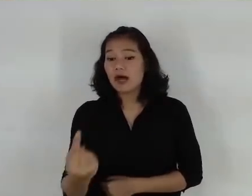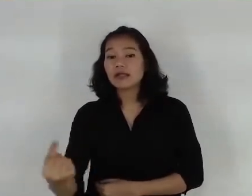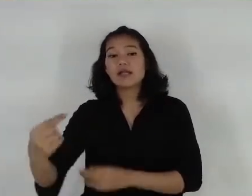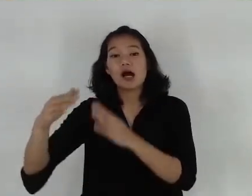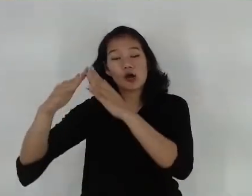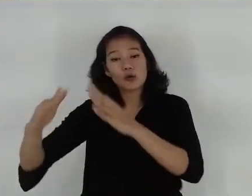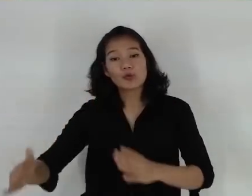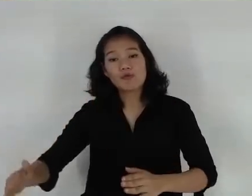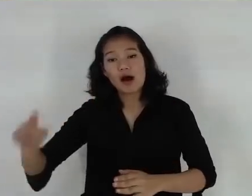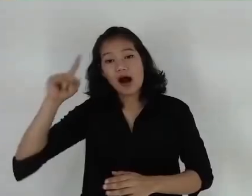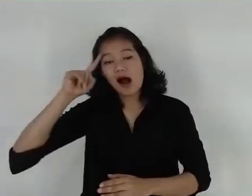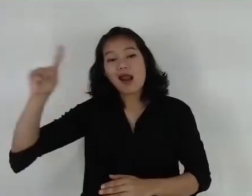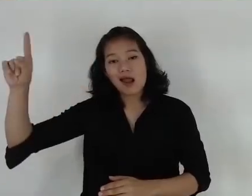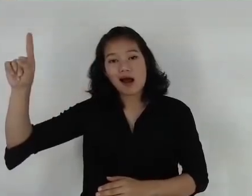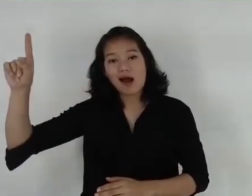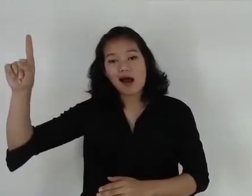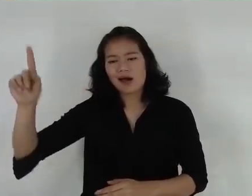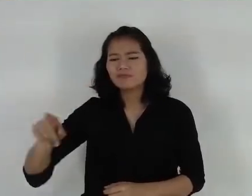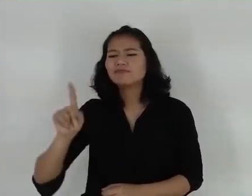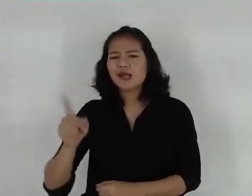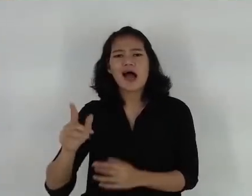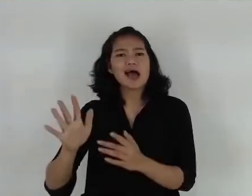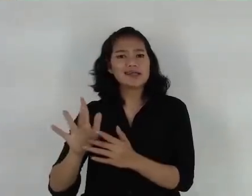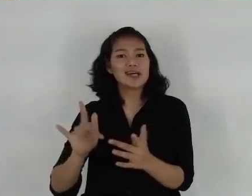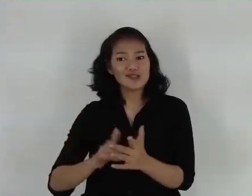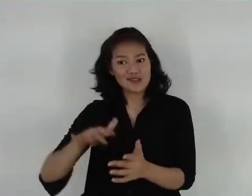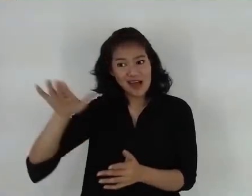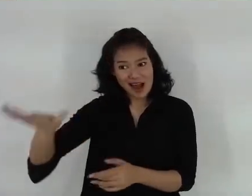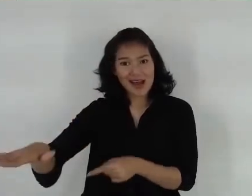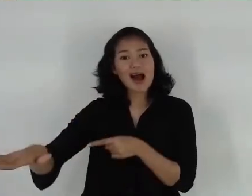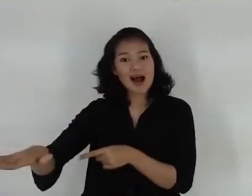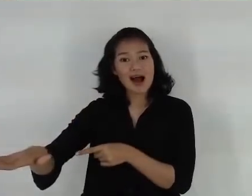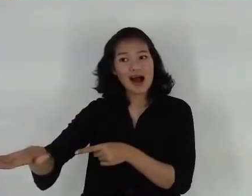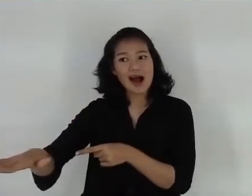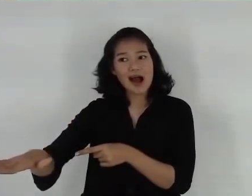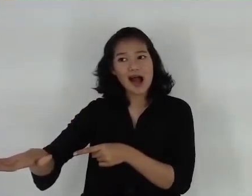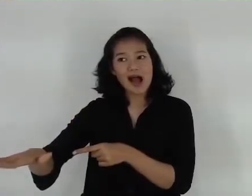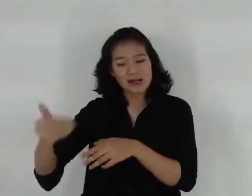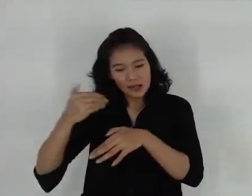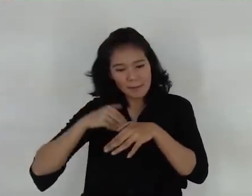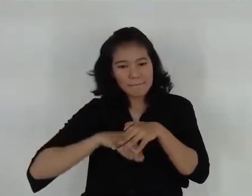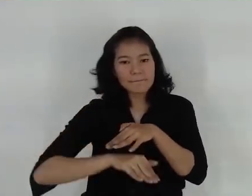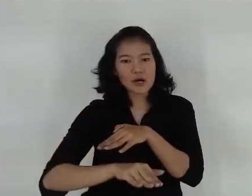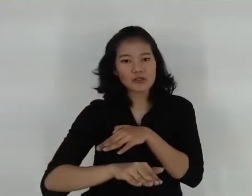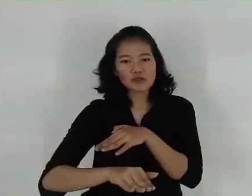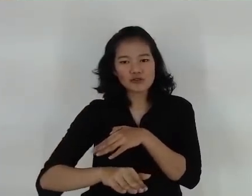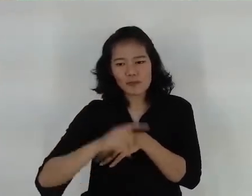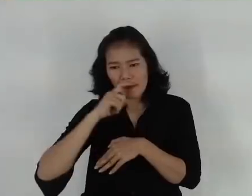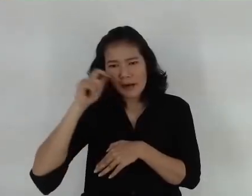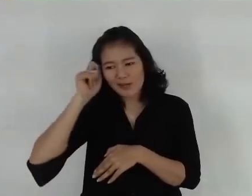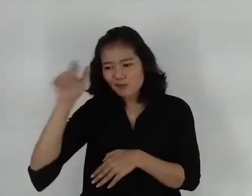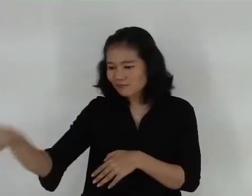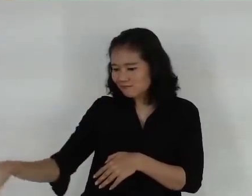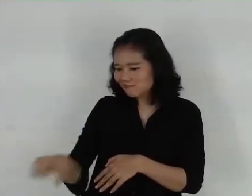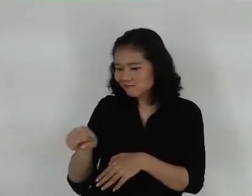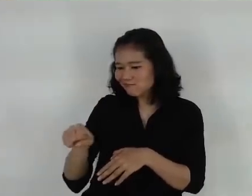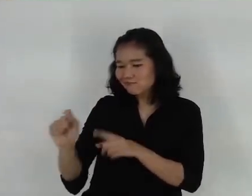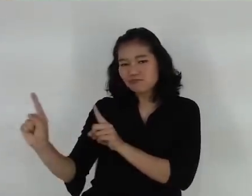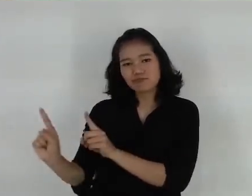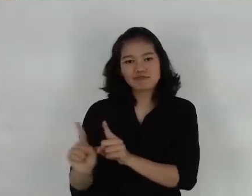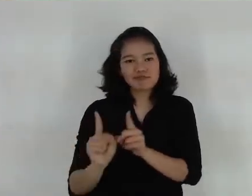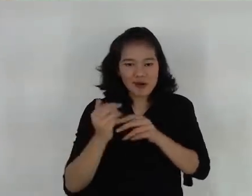oleh Roh Kudus ketika Yesus anak itu dibawa masuk oleh orang tuanya untuk